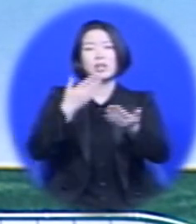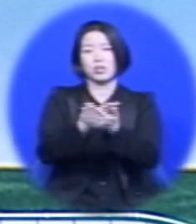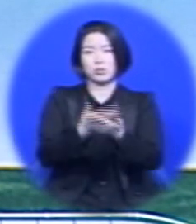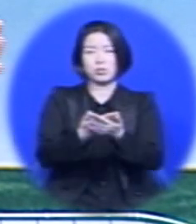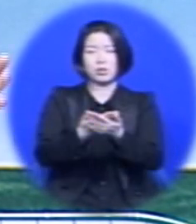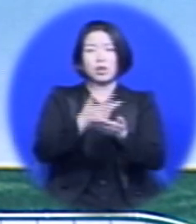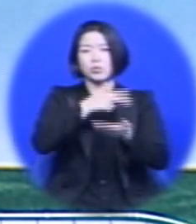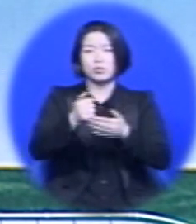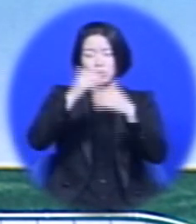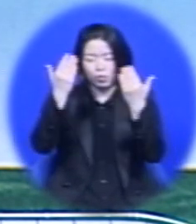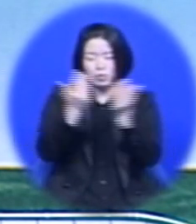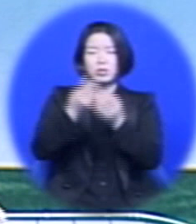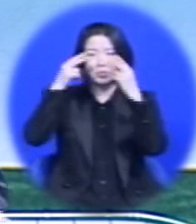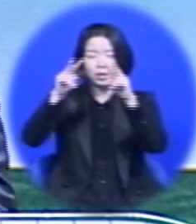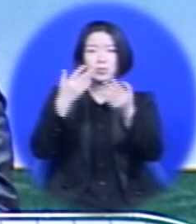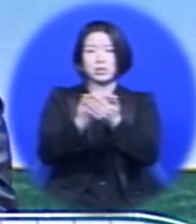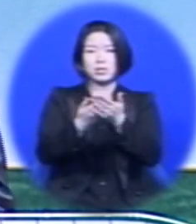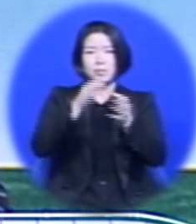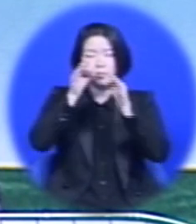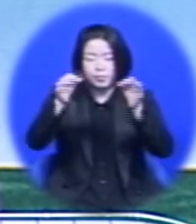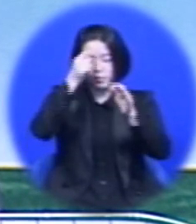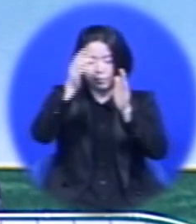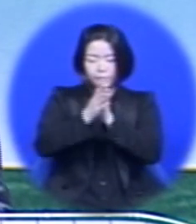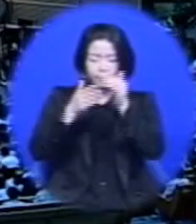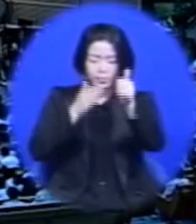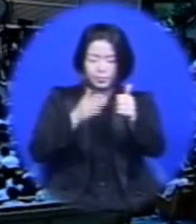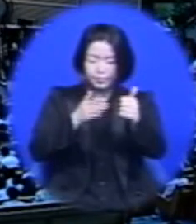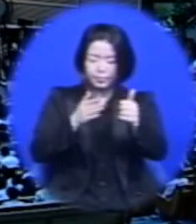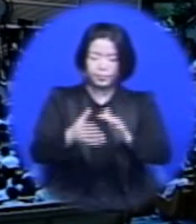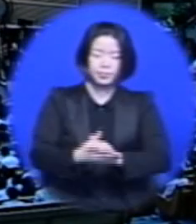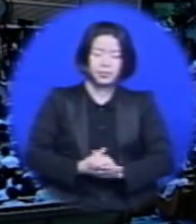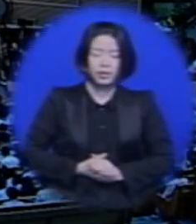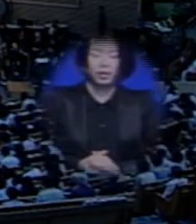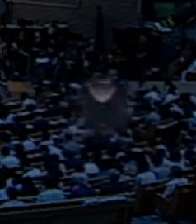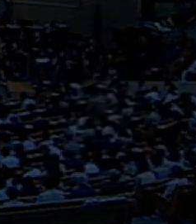주를 온전히 바라보게 해 주소서 통성으로 기도하겠습니다 은혜와 사랑이 충만하신 하나님